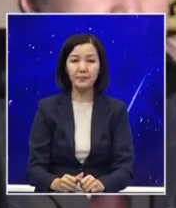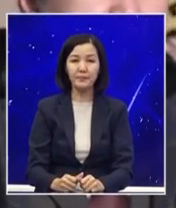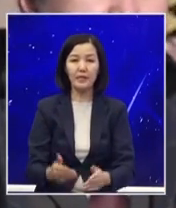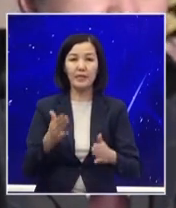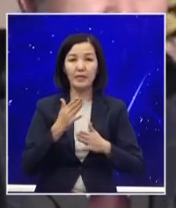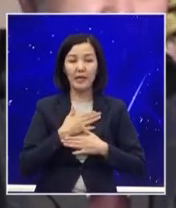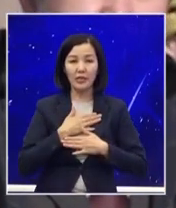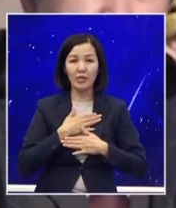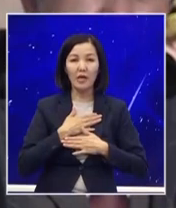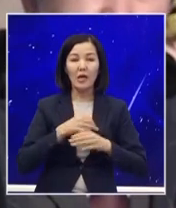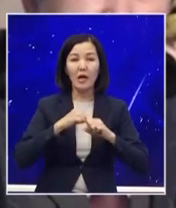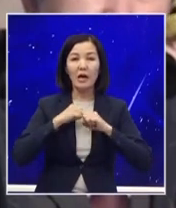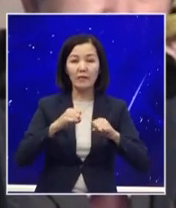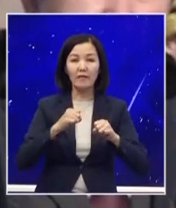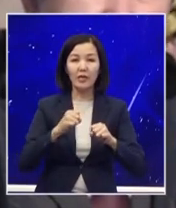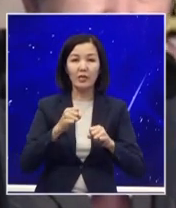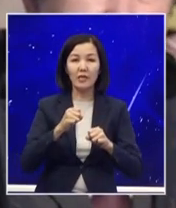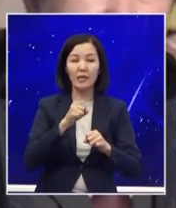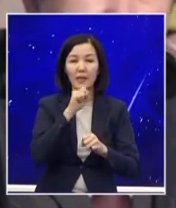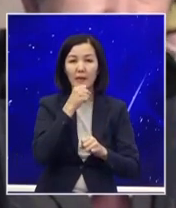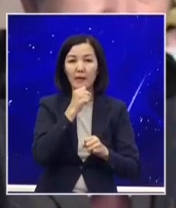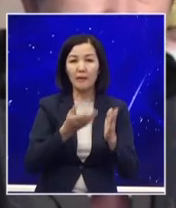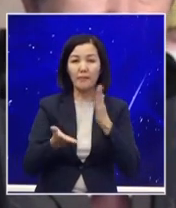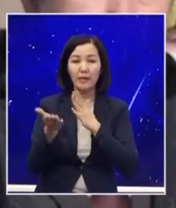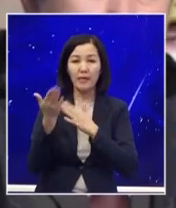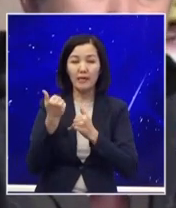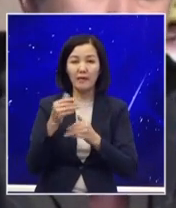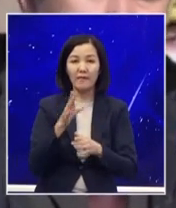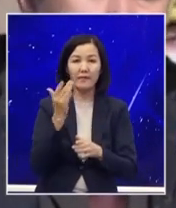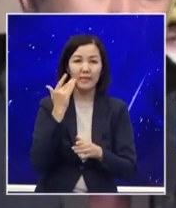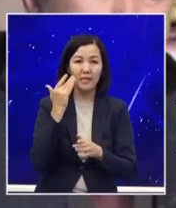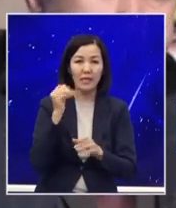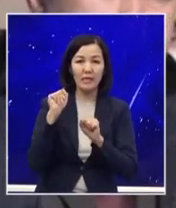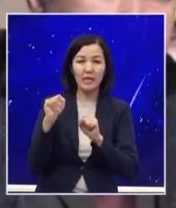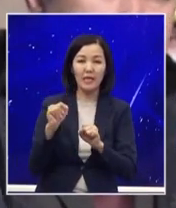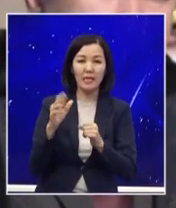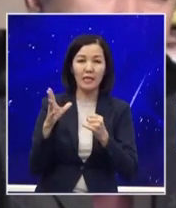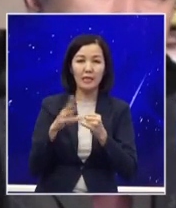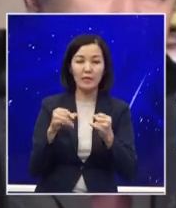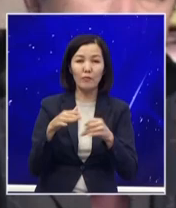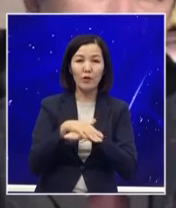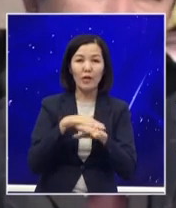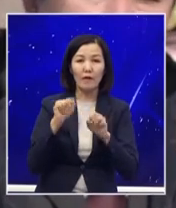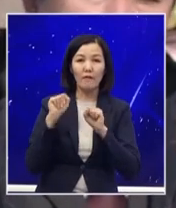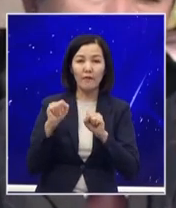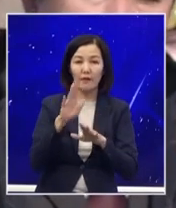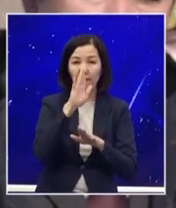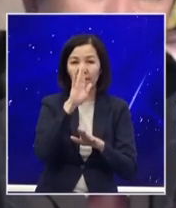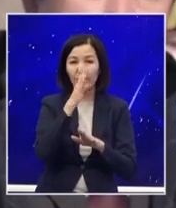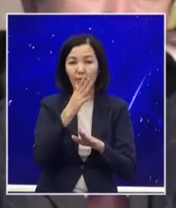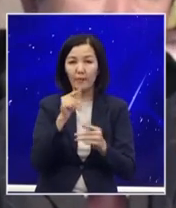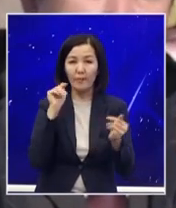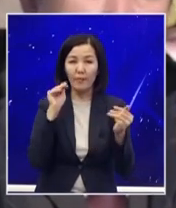Наши отважные предки всегда боролись за независимость и сохранение этих земель. Яркий пример мужества и отваги Бурыбай Батыр. Край ЖТСУ